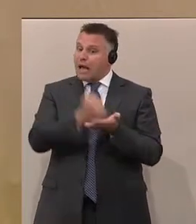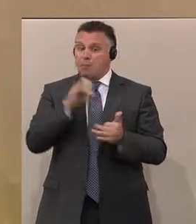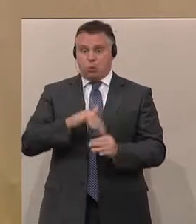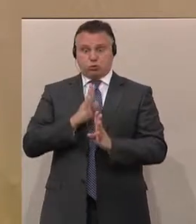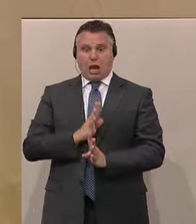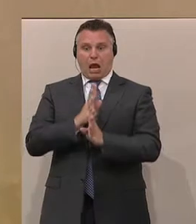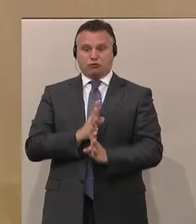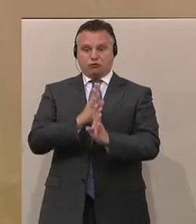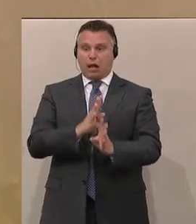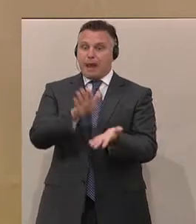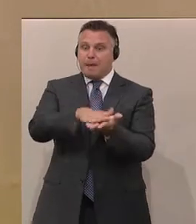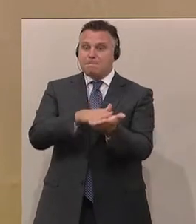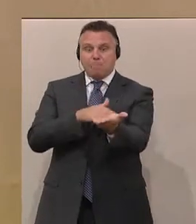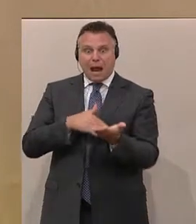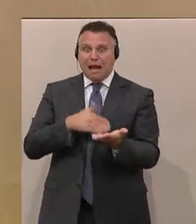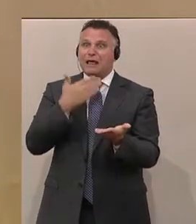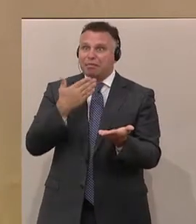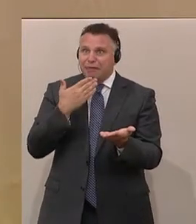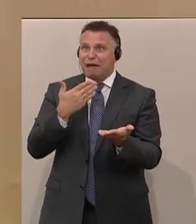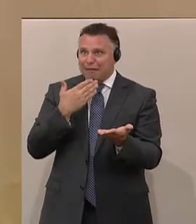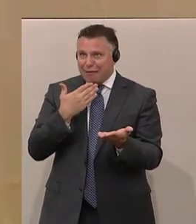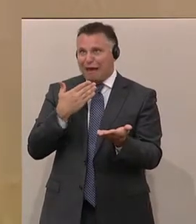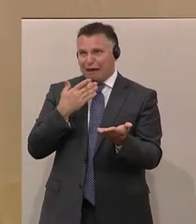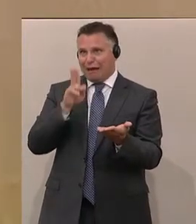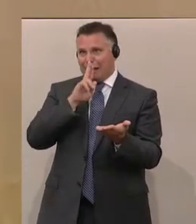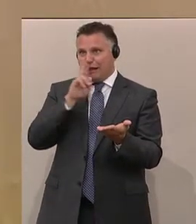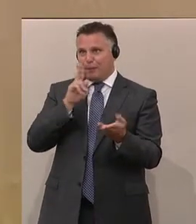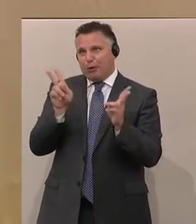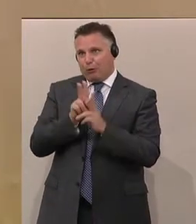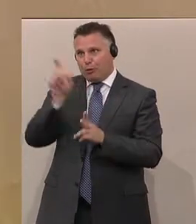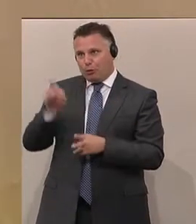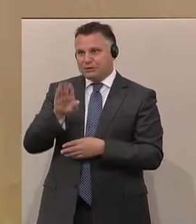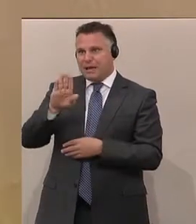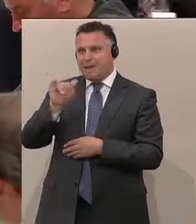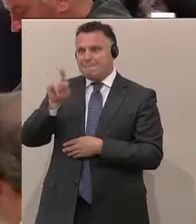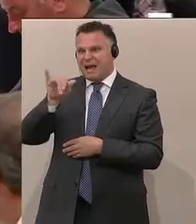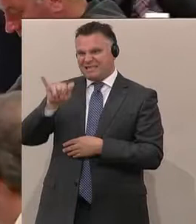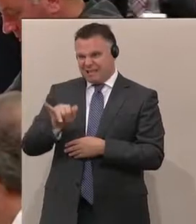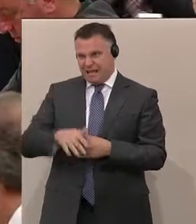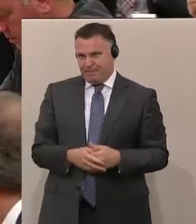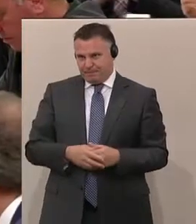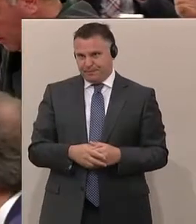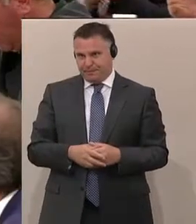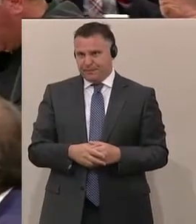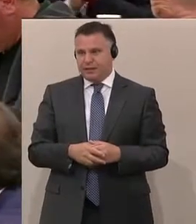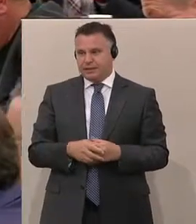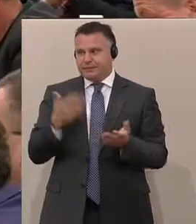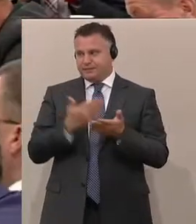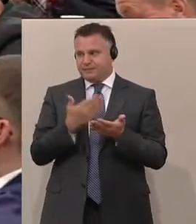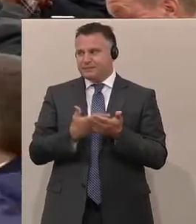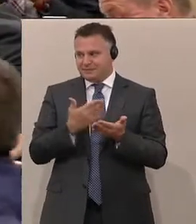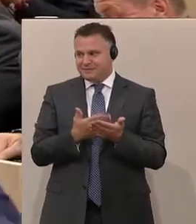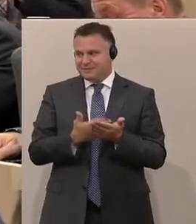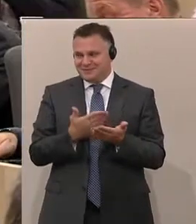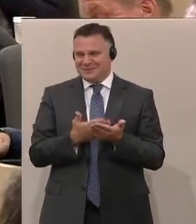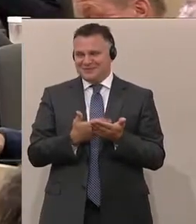man es bar auf die Hand kriegt und Danke Basti sagen kann. Reden wir doch einmal darüber, was man hätte anders machen können. Man